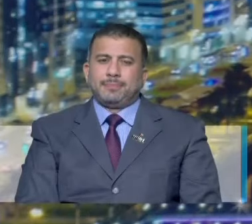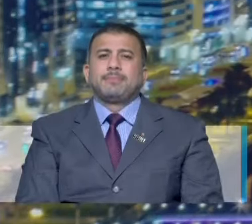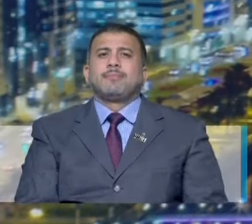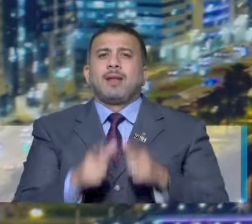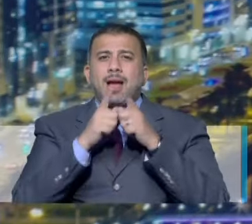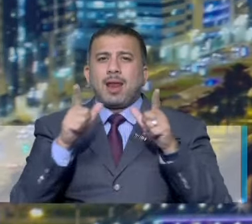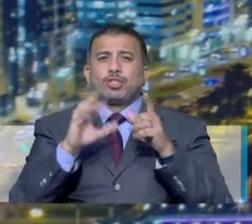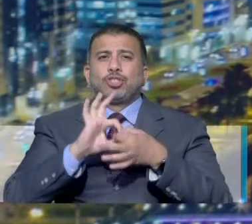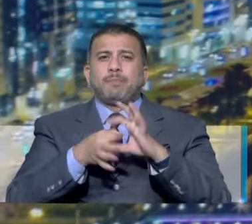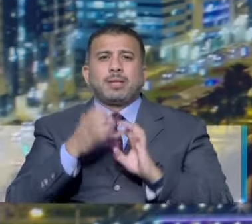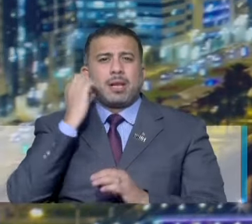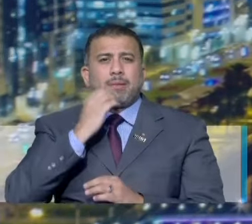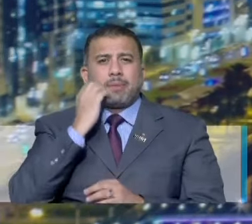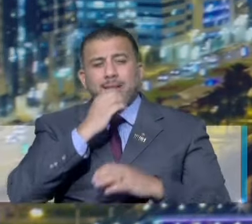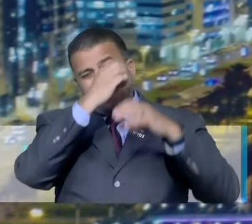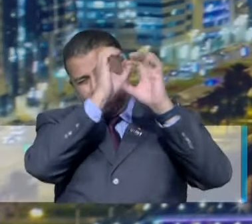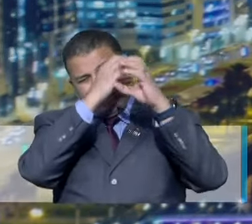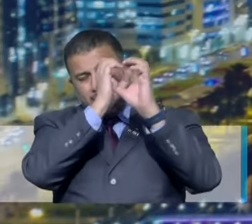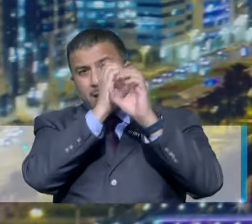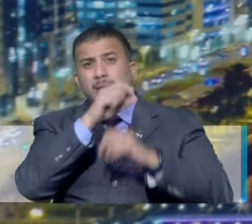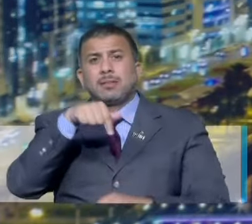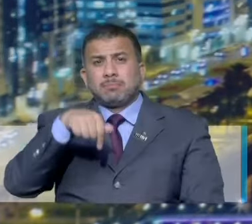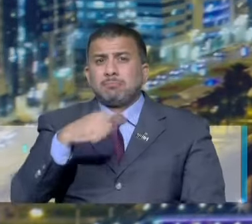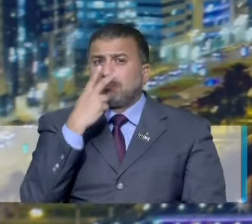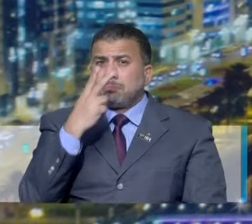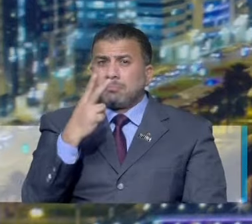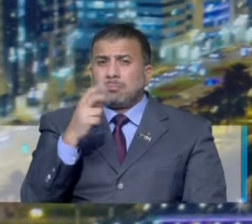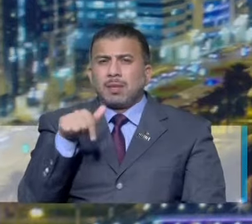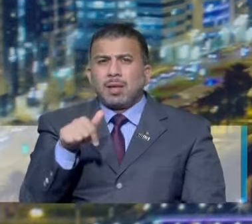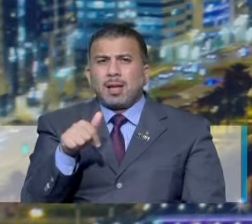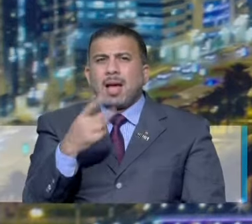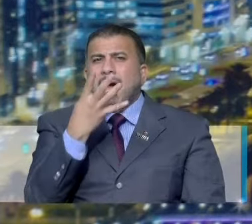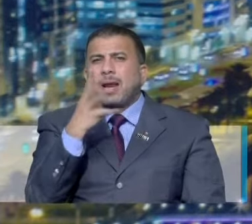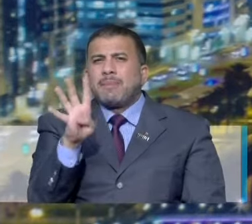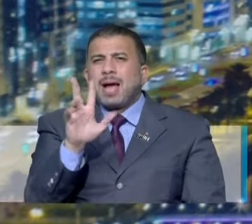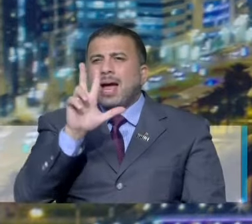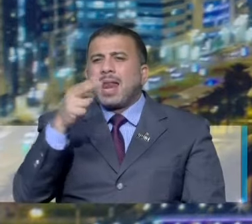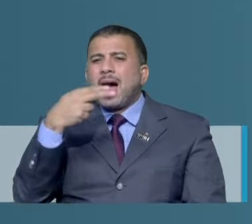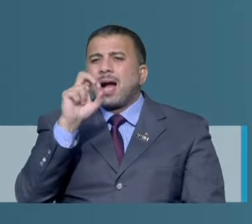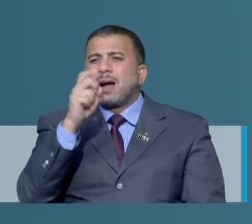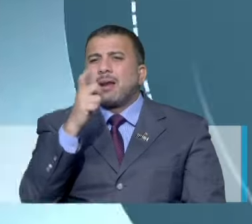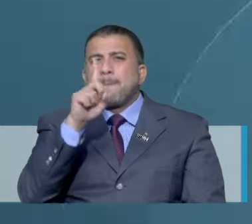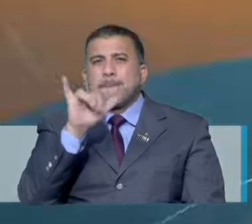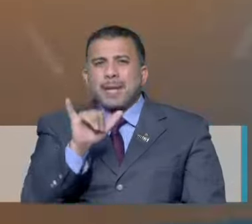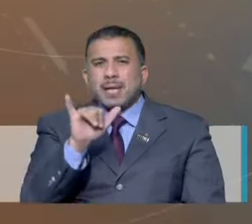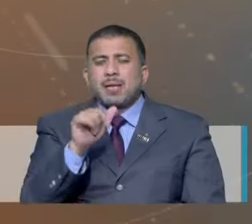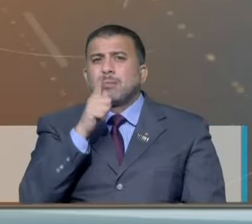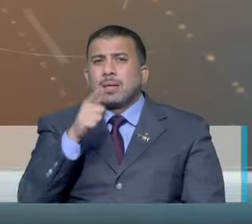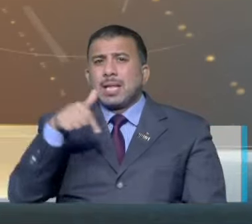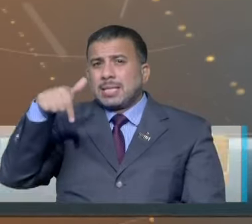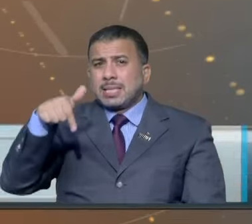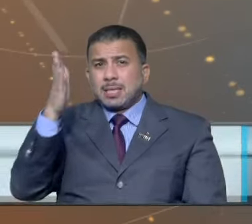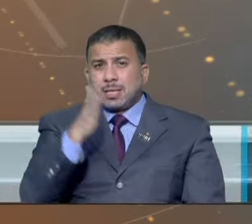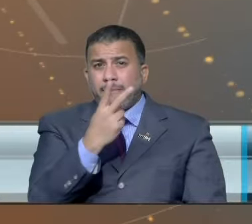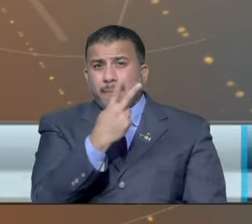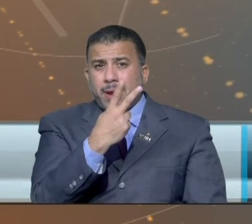الى ذلك اعلنت جمعيه الامارات للفلك ان الدوله ستشهد ظاهره الاربعين العقربي في الفتره من السادس من